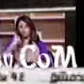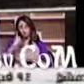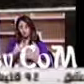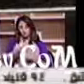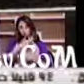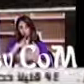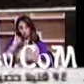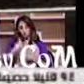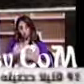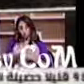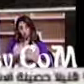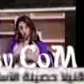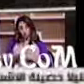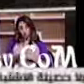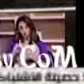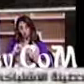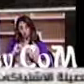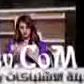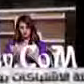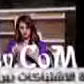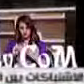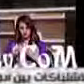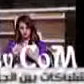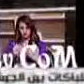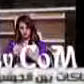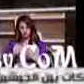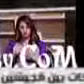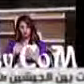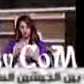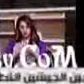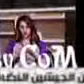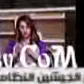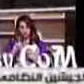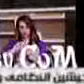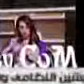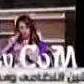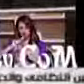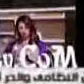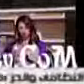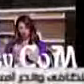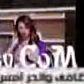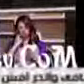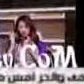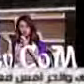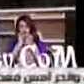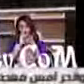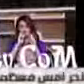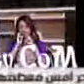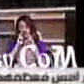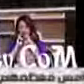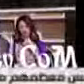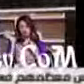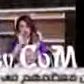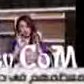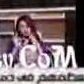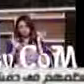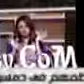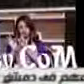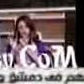و طرفي الطرفين من قاده الجلسه حصلت بعض المشدات الكلاميه خارج